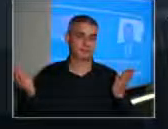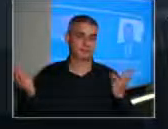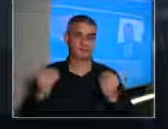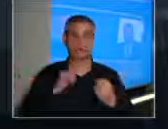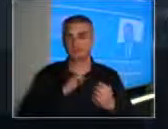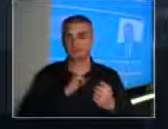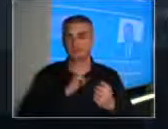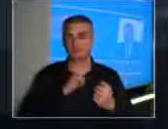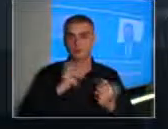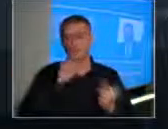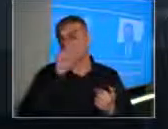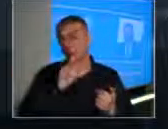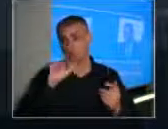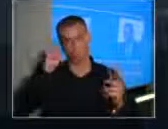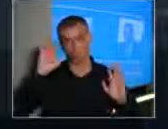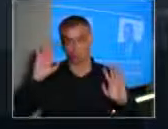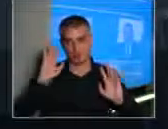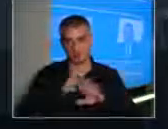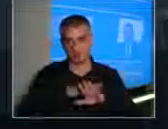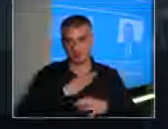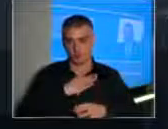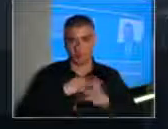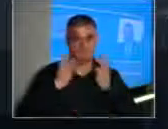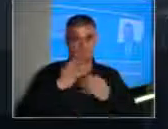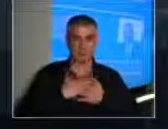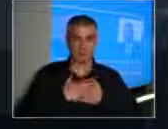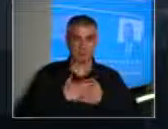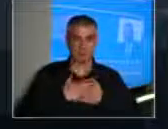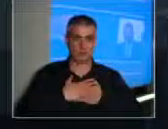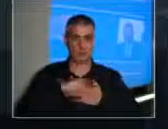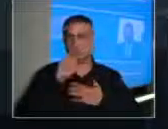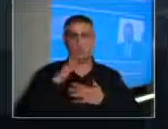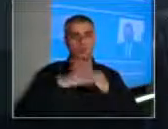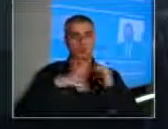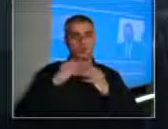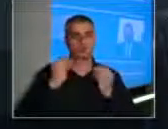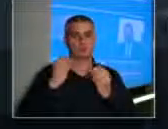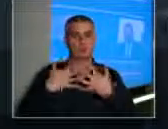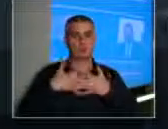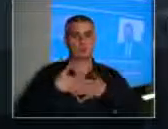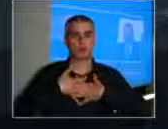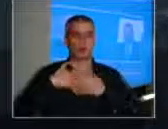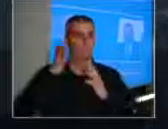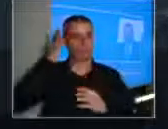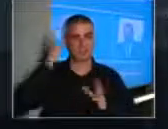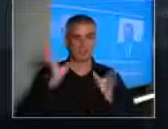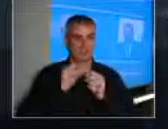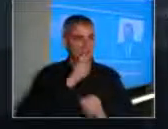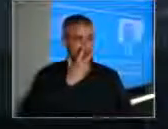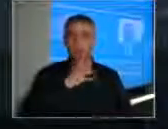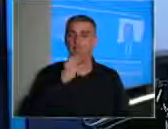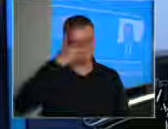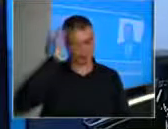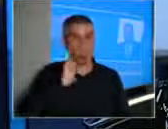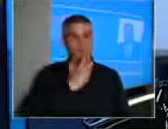מעניין, שהוא אולי, אני לא יודע, אני יודע, התחושה שלי והניסיון שלי, יכול להיות שהוא בונה פה משהו לזה, קואליציה עתידית עם גנץ? עם